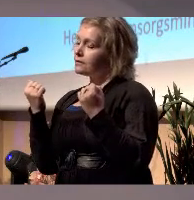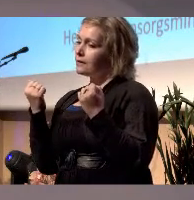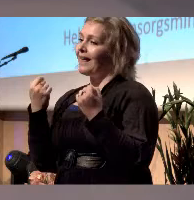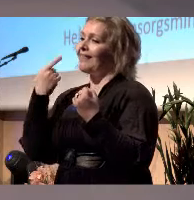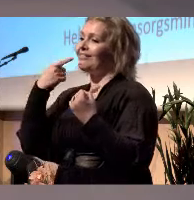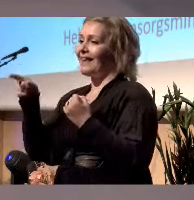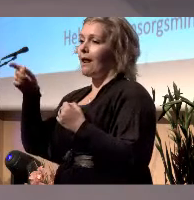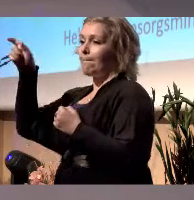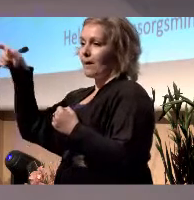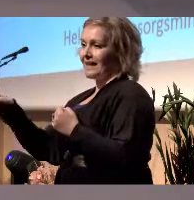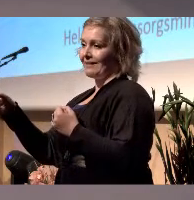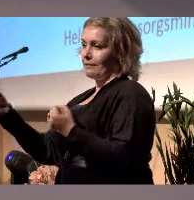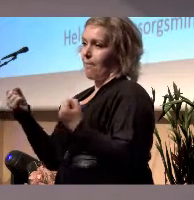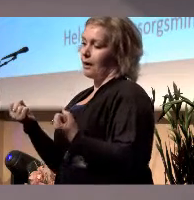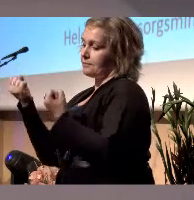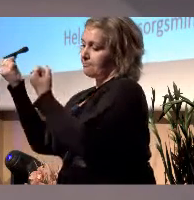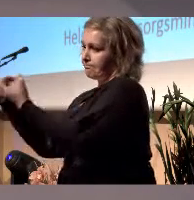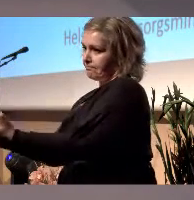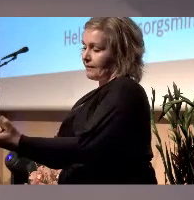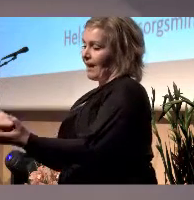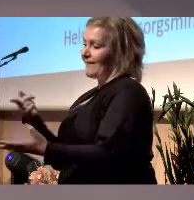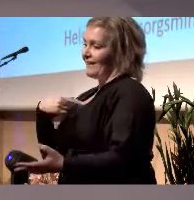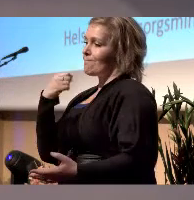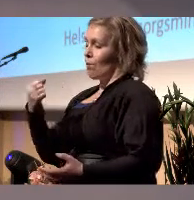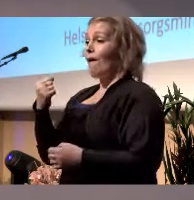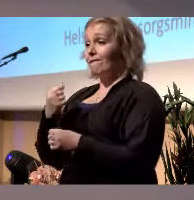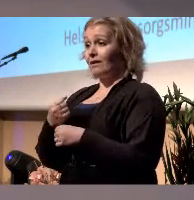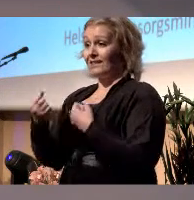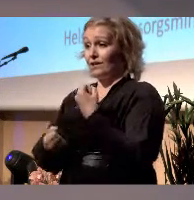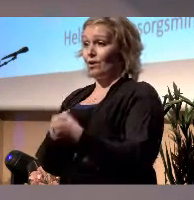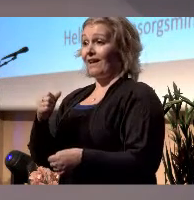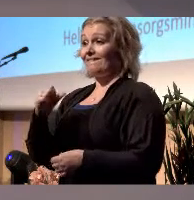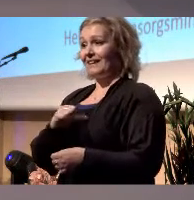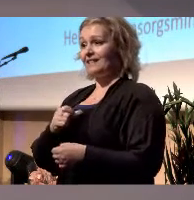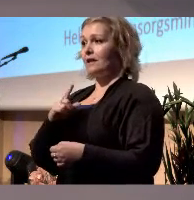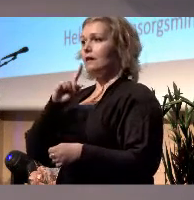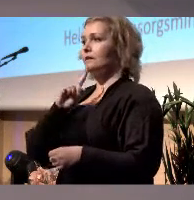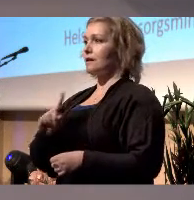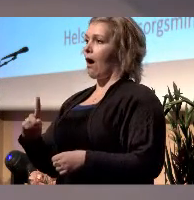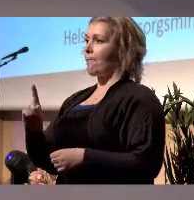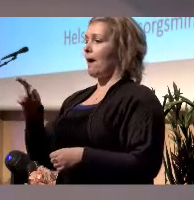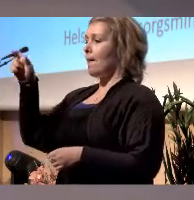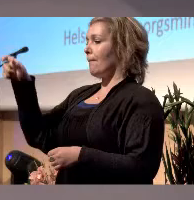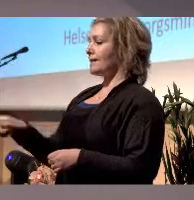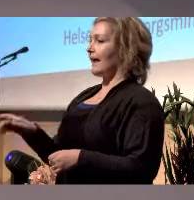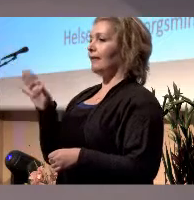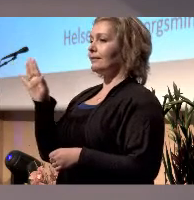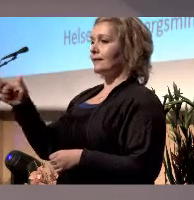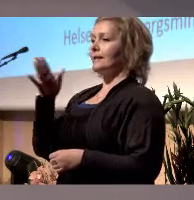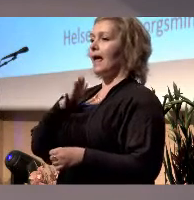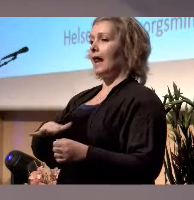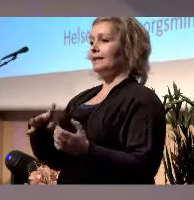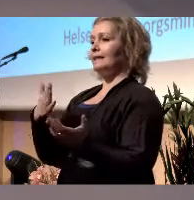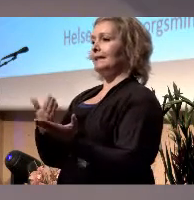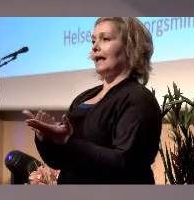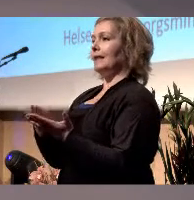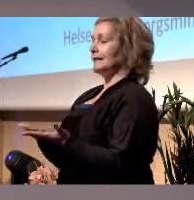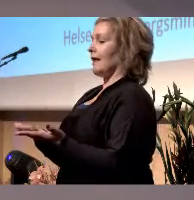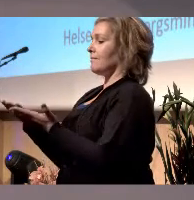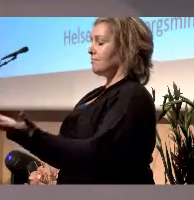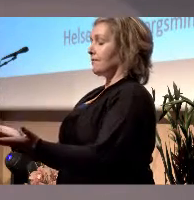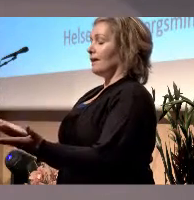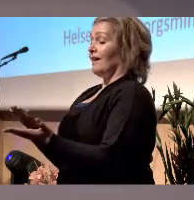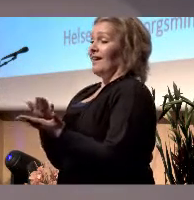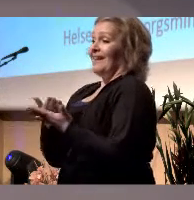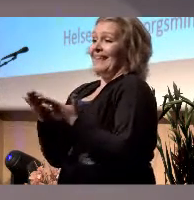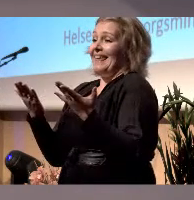pasienten. For det må vi faktisk gjøre hvis vi skal skape pasientens helsetjeneste. Det er